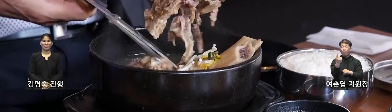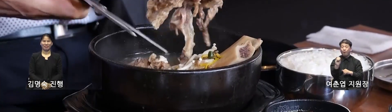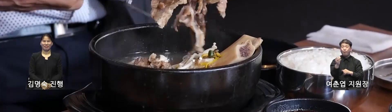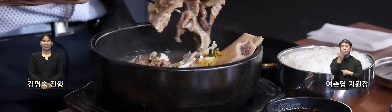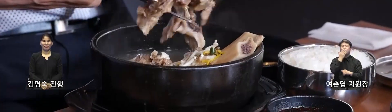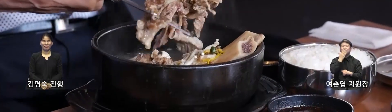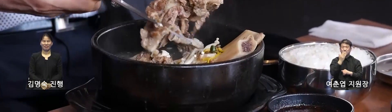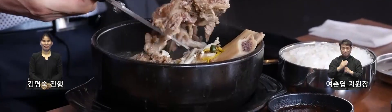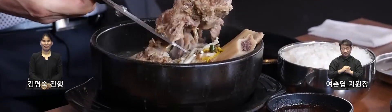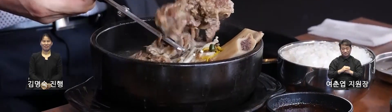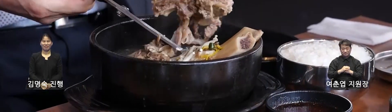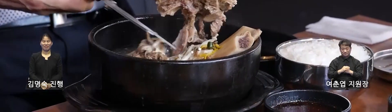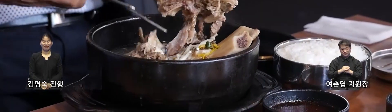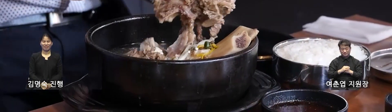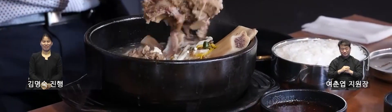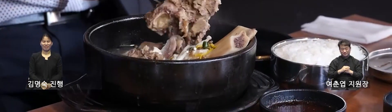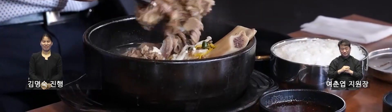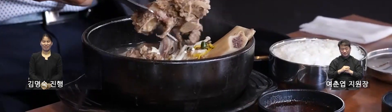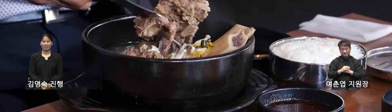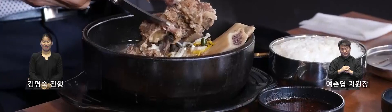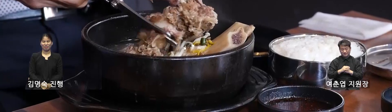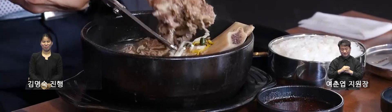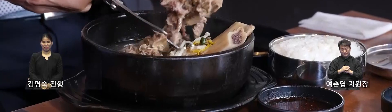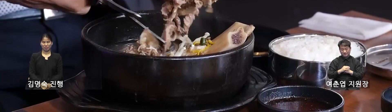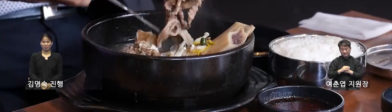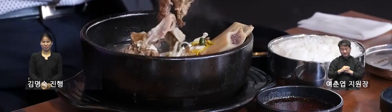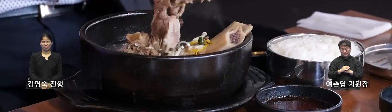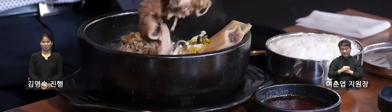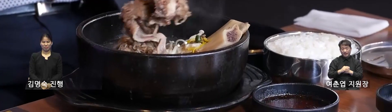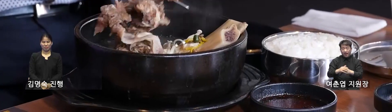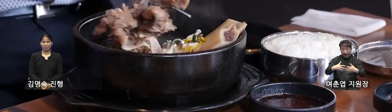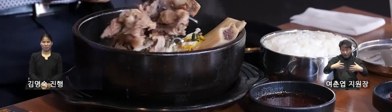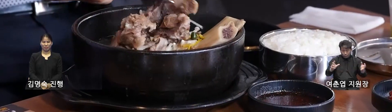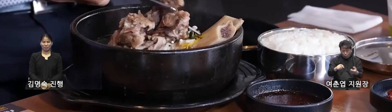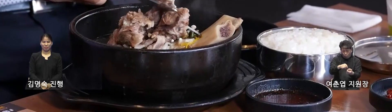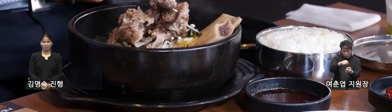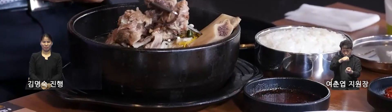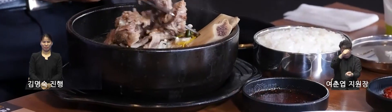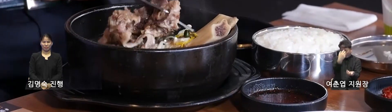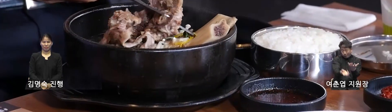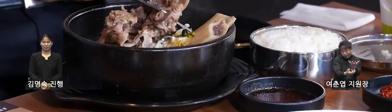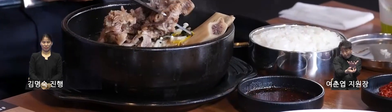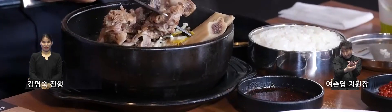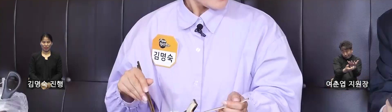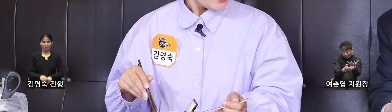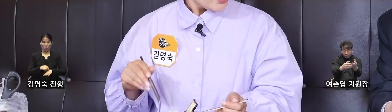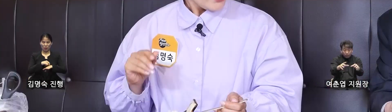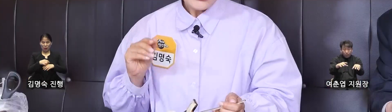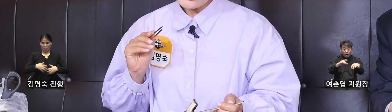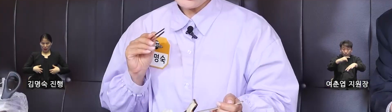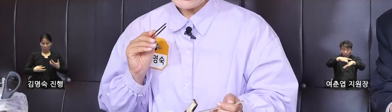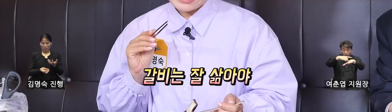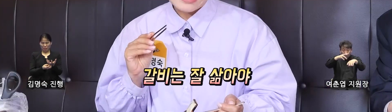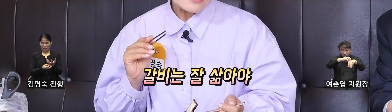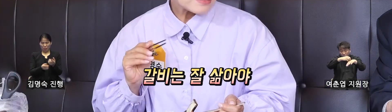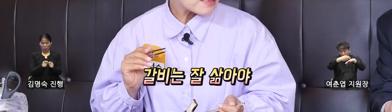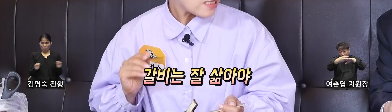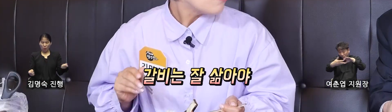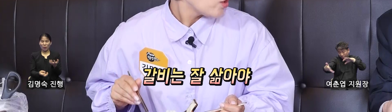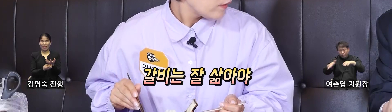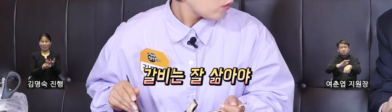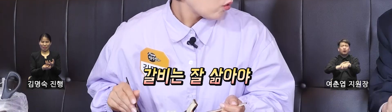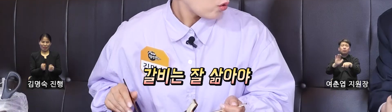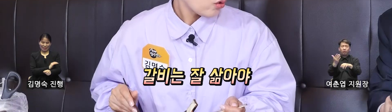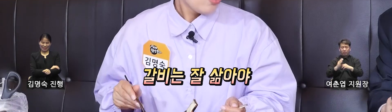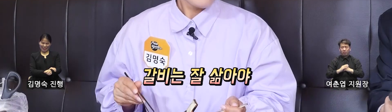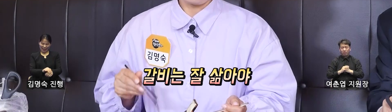고봉밥. 네. 예, 갈비도 그냥 오래 구우셨는지 그냥 술술술 잘 술술술술 그냥 풀리네요. 이게 또 잘 예.